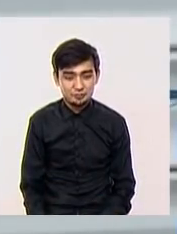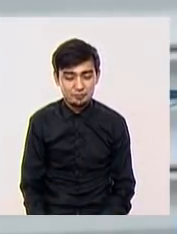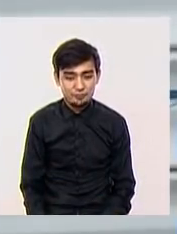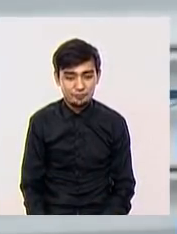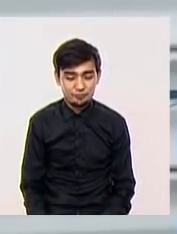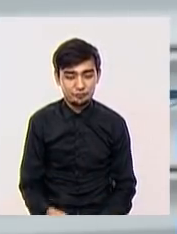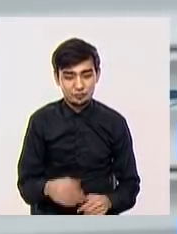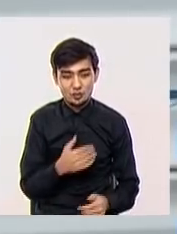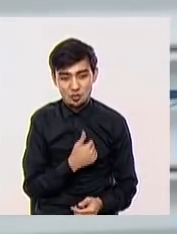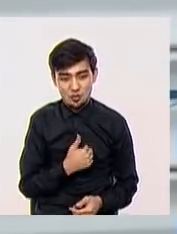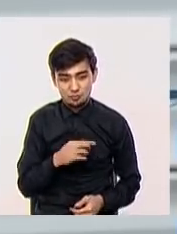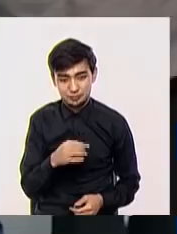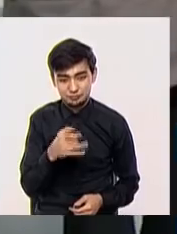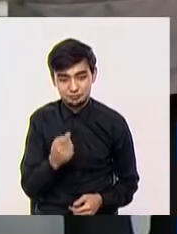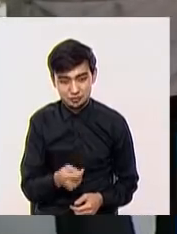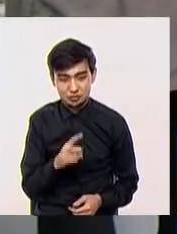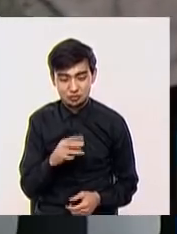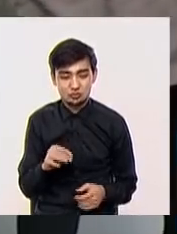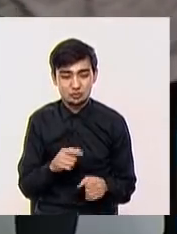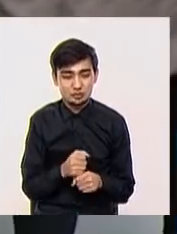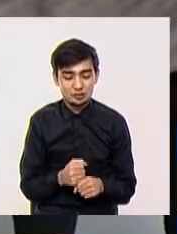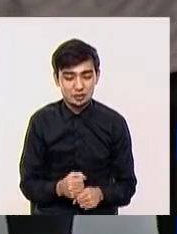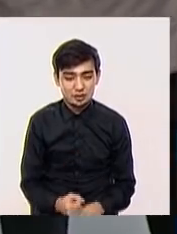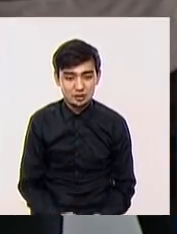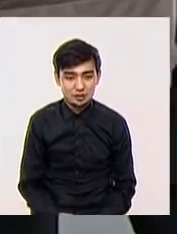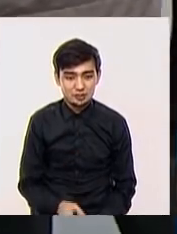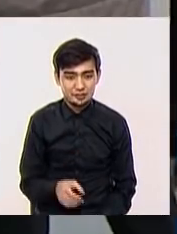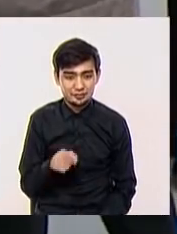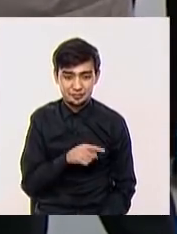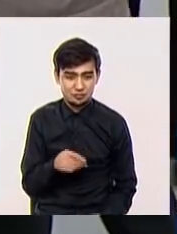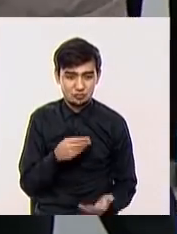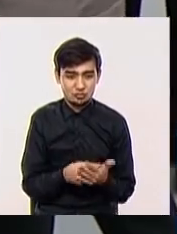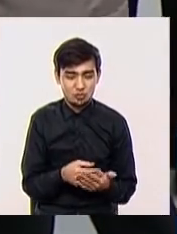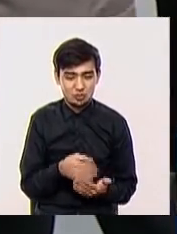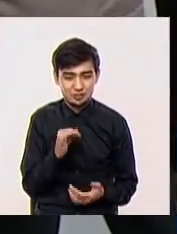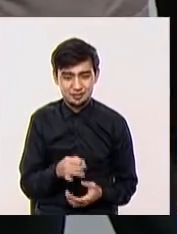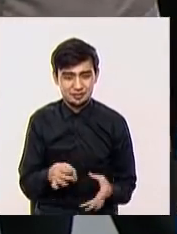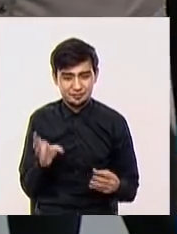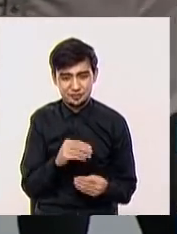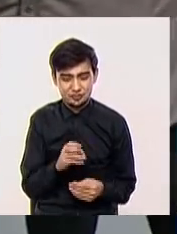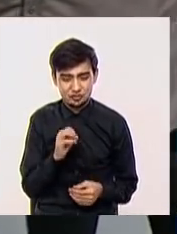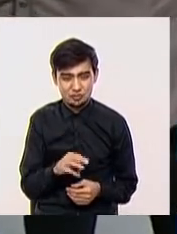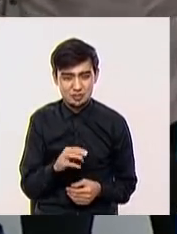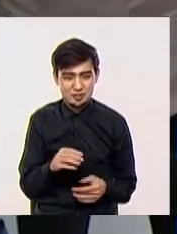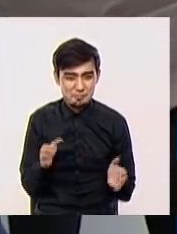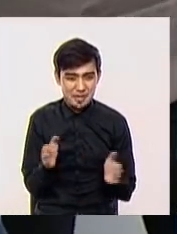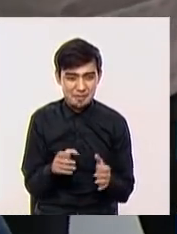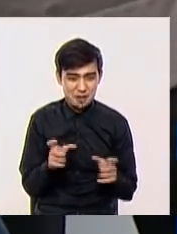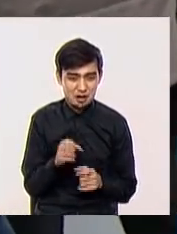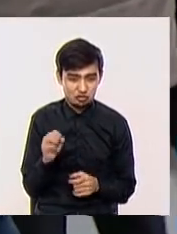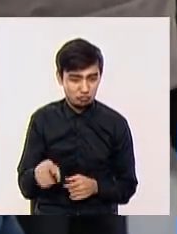Ну, хотелось, конечно, дешевле, но... Здесь все в разы дороже. Не говоря уже про маленькие